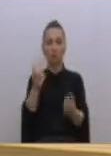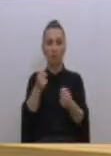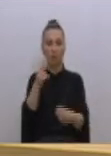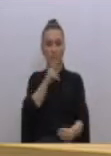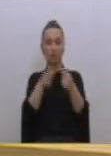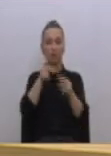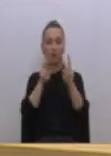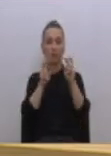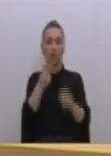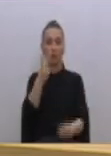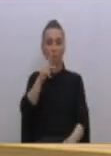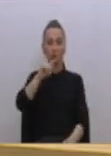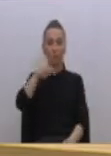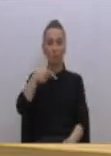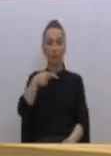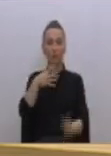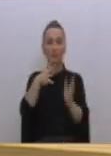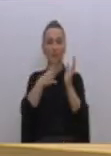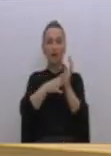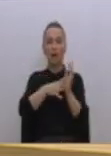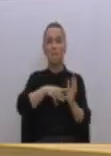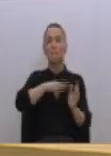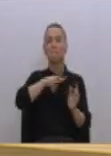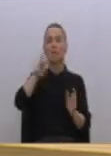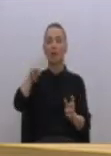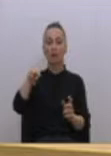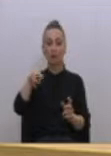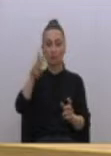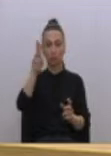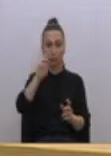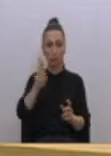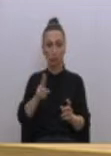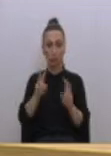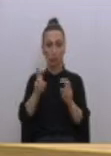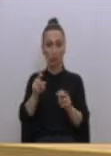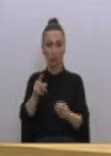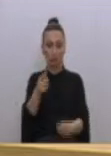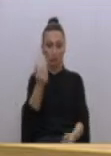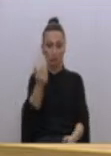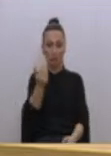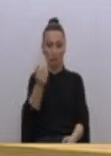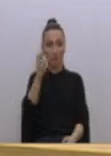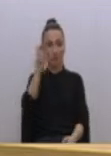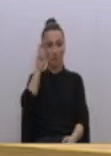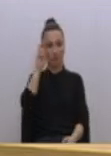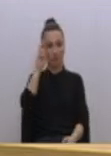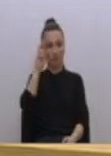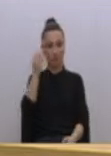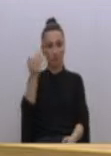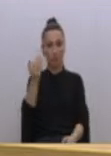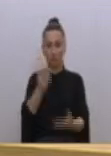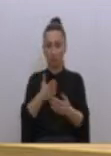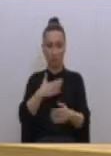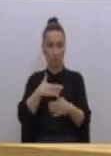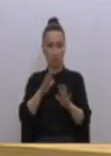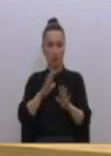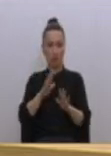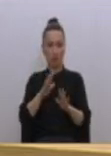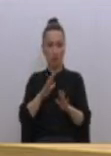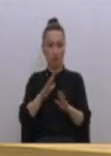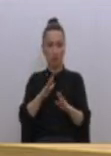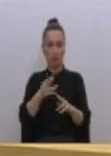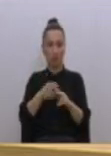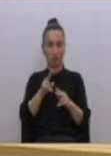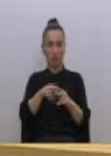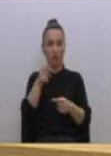არიცის, მაგალითად 9 მილიარდ დოლარს აღწევს ხშირ შემთხვევაში. ეს თქვენი სახელმწიფო სტრუქტურიდან არის, ჩემი არ არის.